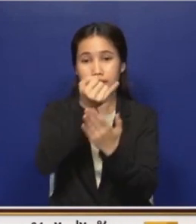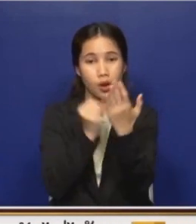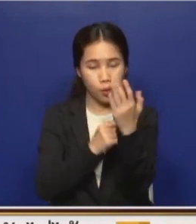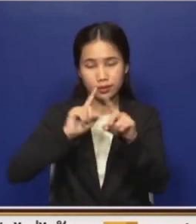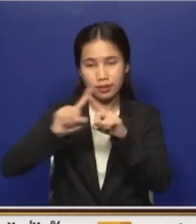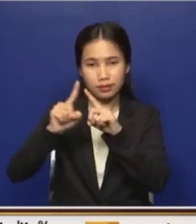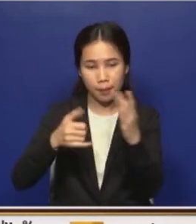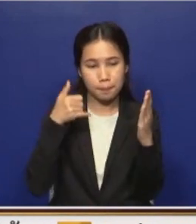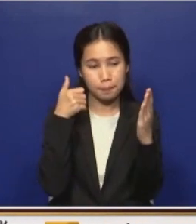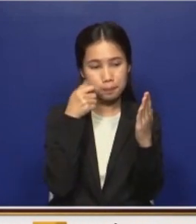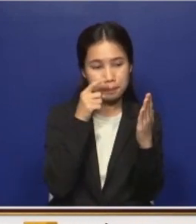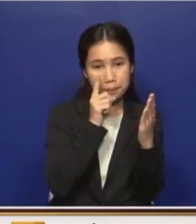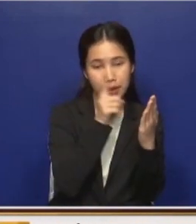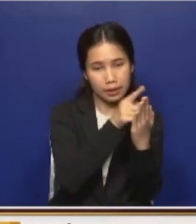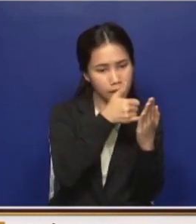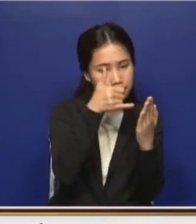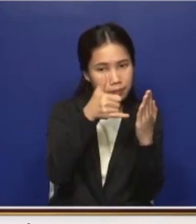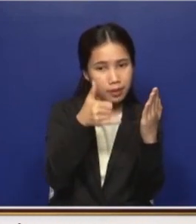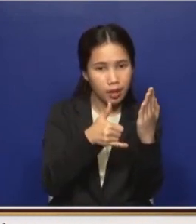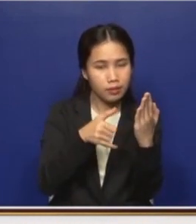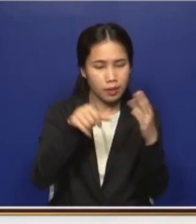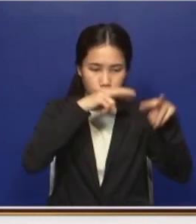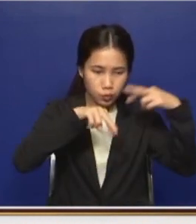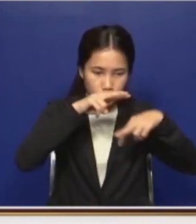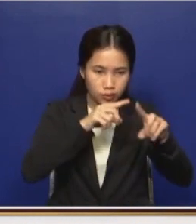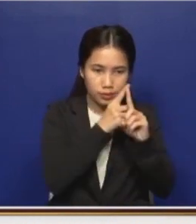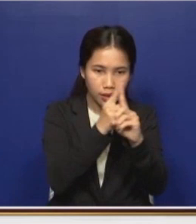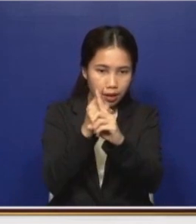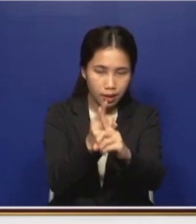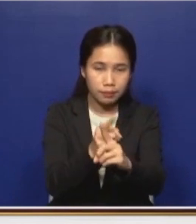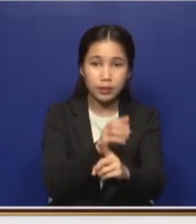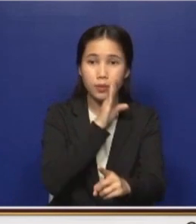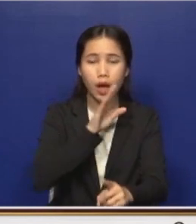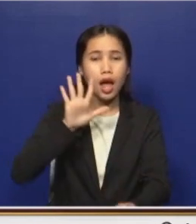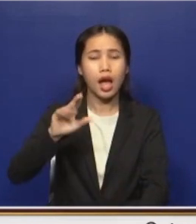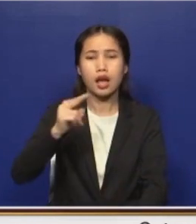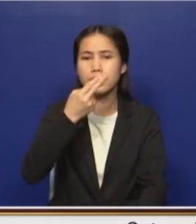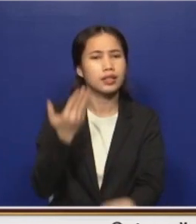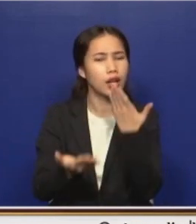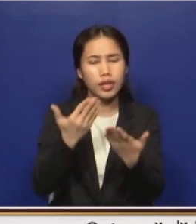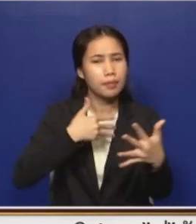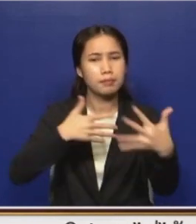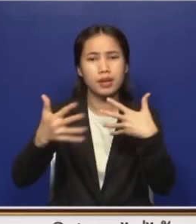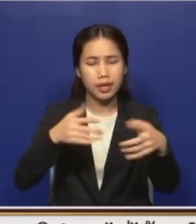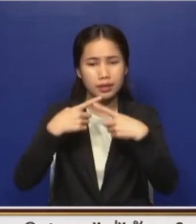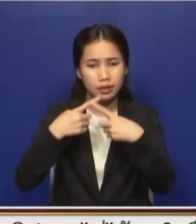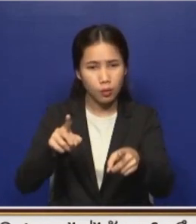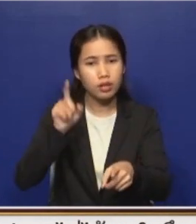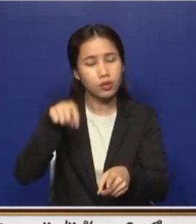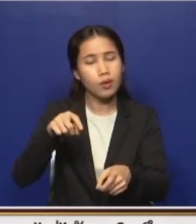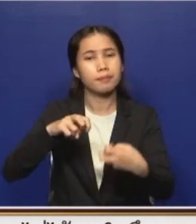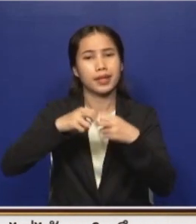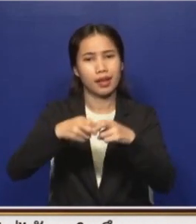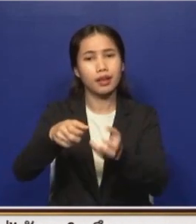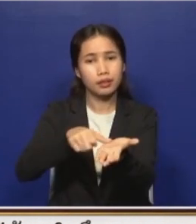าลจะได้ปรับตัวกันหมดฮะเรามีแพทย์ที่เก่งมีพยาบาลเก่งมีบุคลากรมีทุกอย่างดีหมดฮะมันอยู่ที่คนว